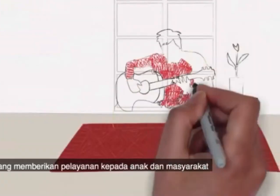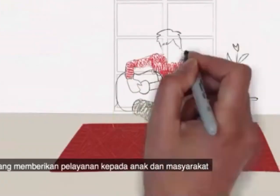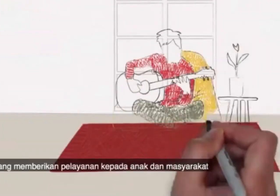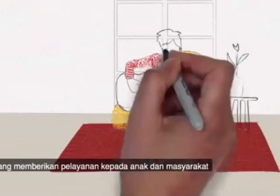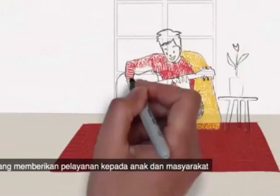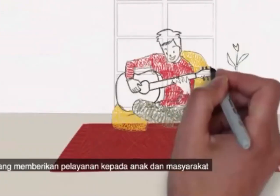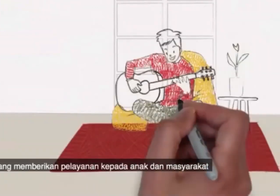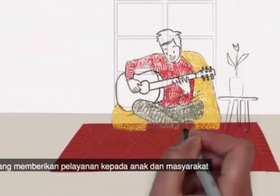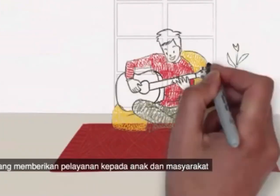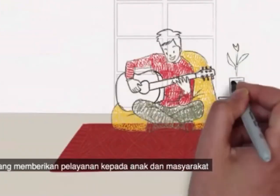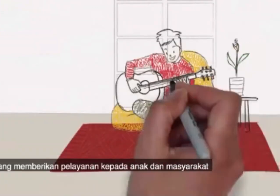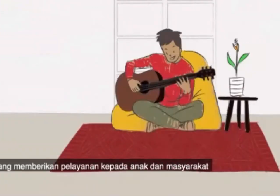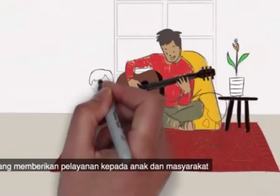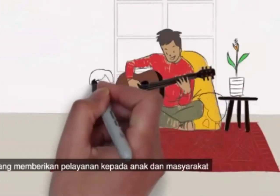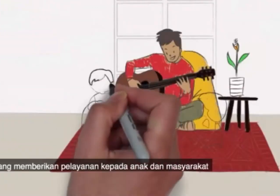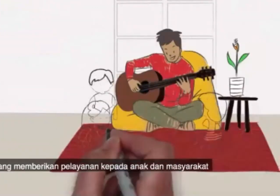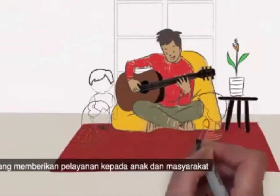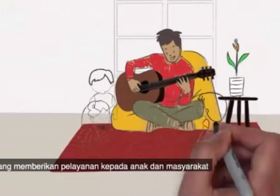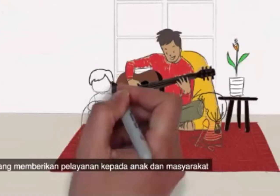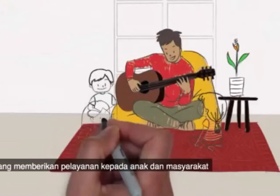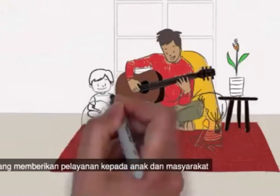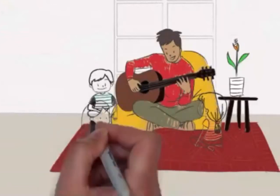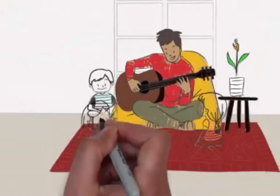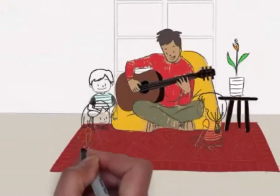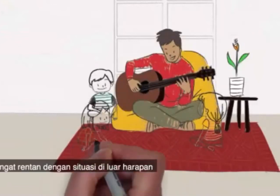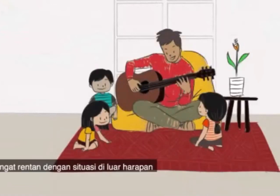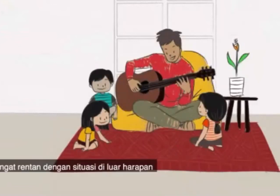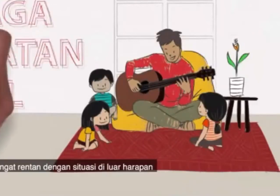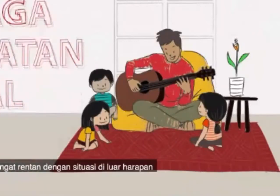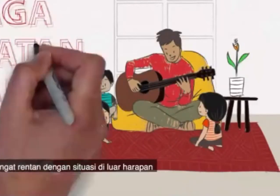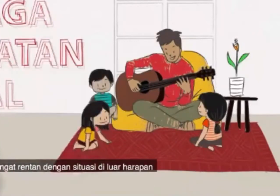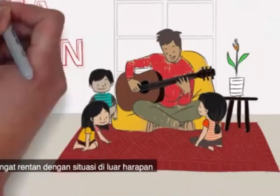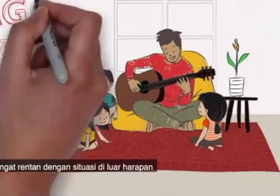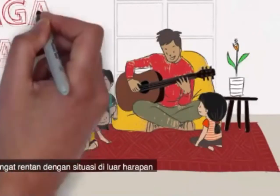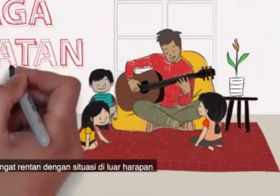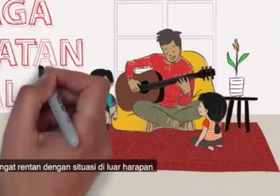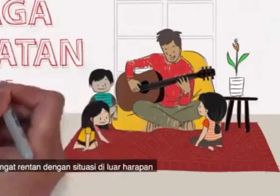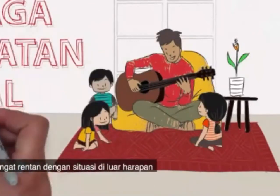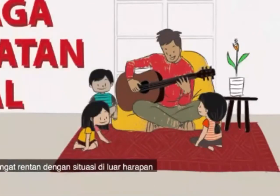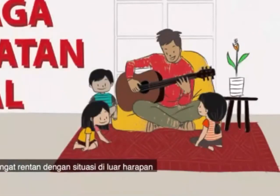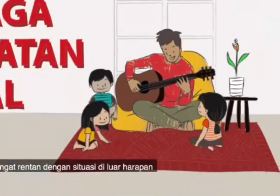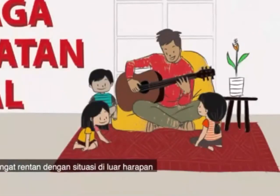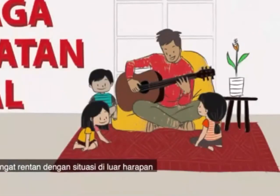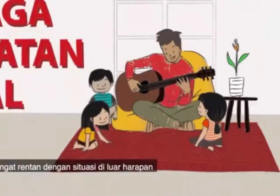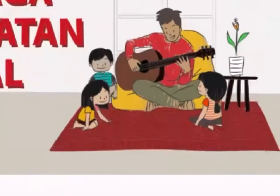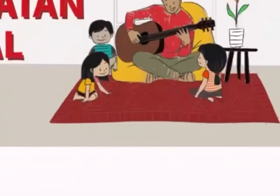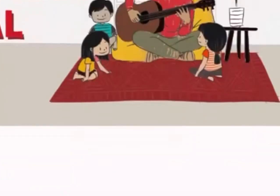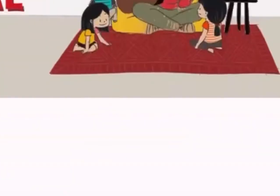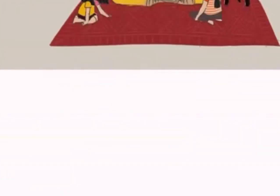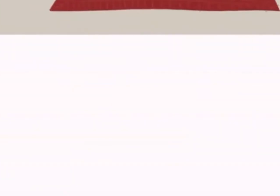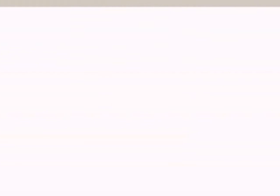Menjadi pekerja yang memberikan pelayanan kepada anak dan masyarakat sangat rentan dengan situasi di luar harapan.